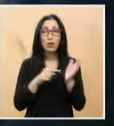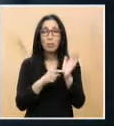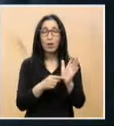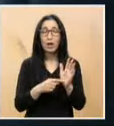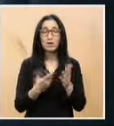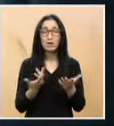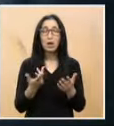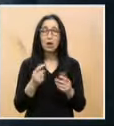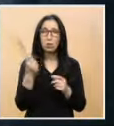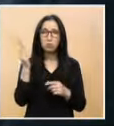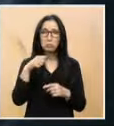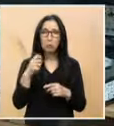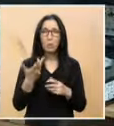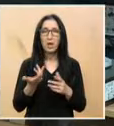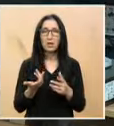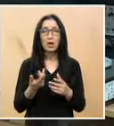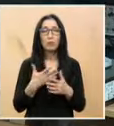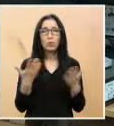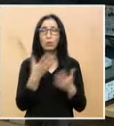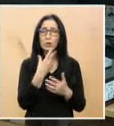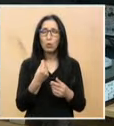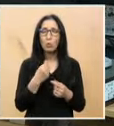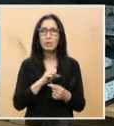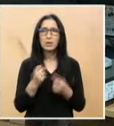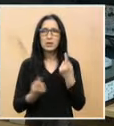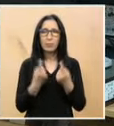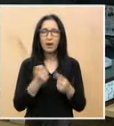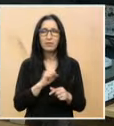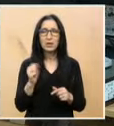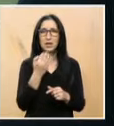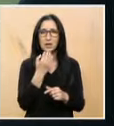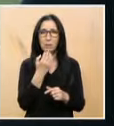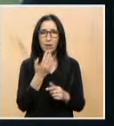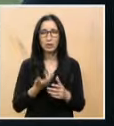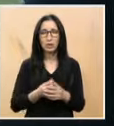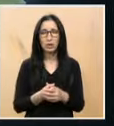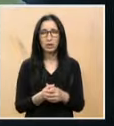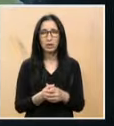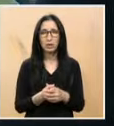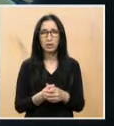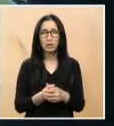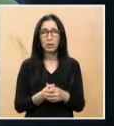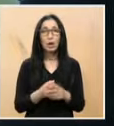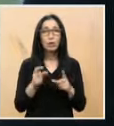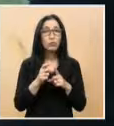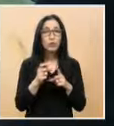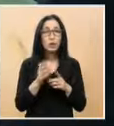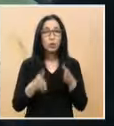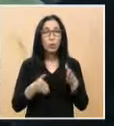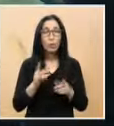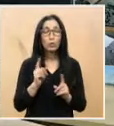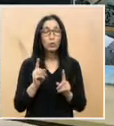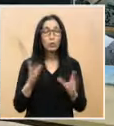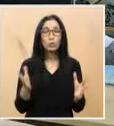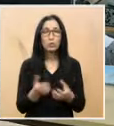тя вече показва завидни умения. Много са хубави и забавни, смешни. Аз гледам фирмите роботи,